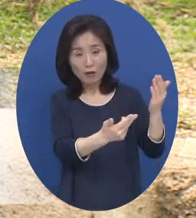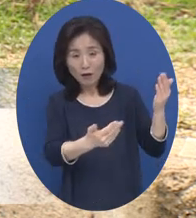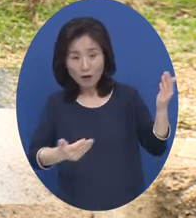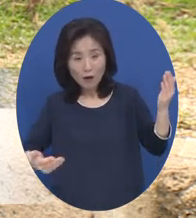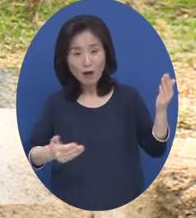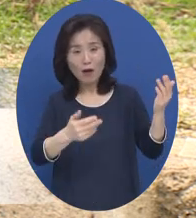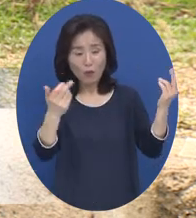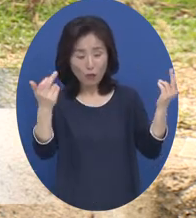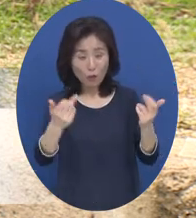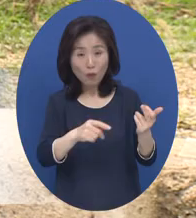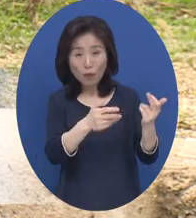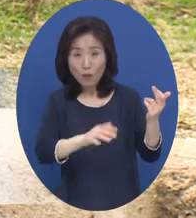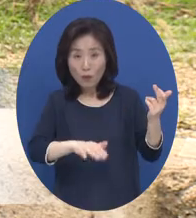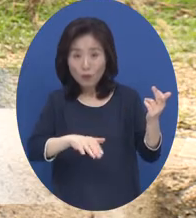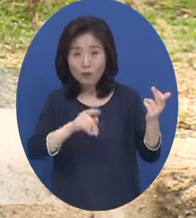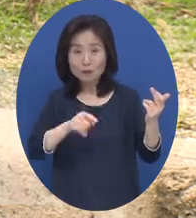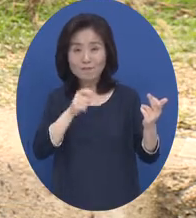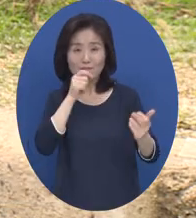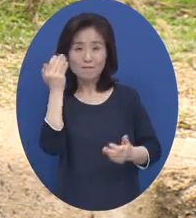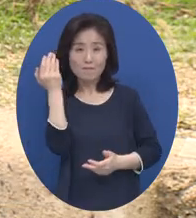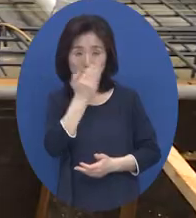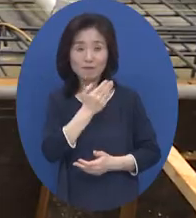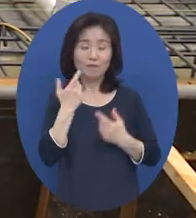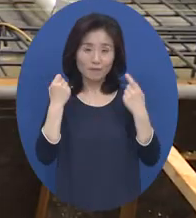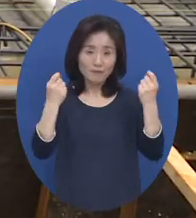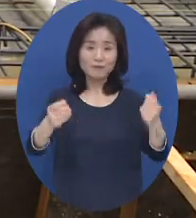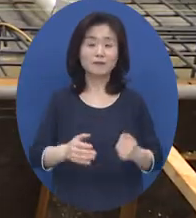장흥계곡의물은매우깨끗하니안심하셔도됩니다 .